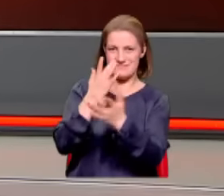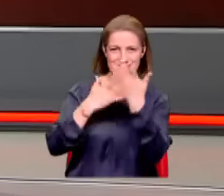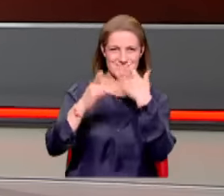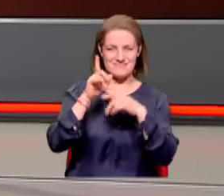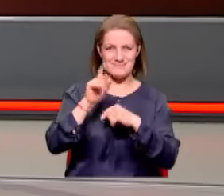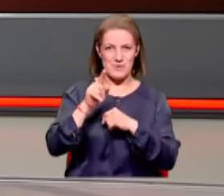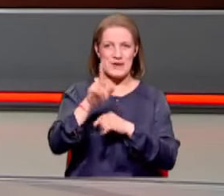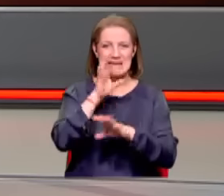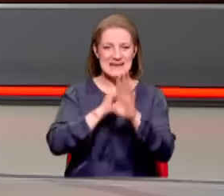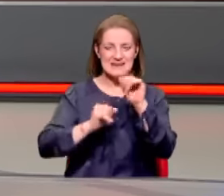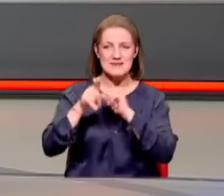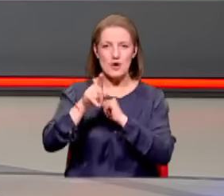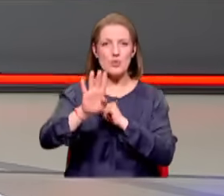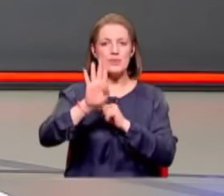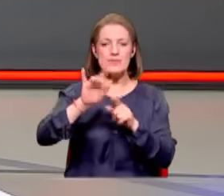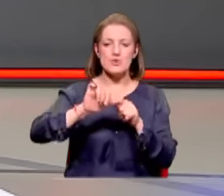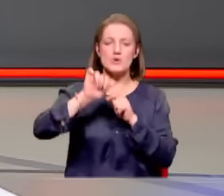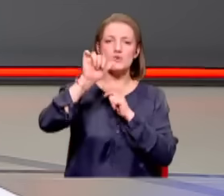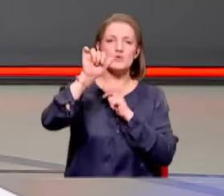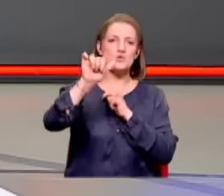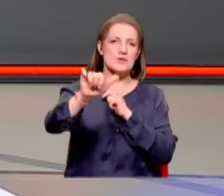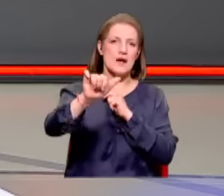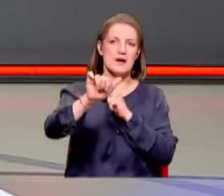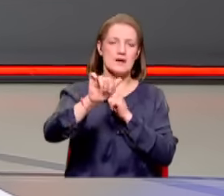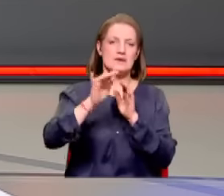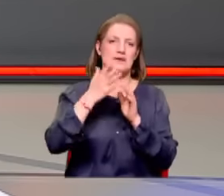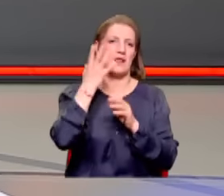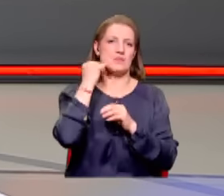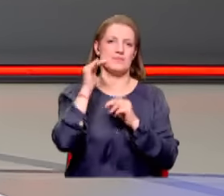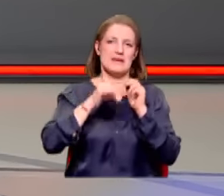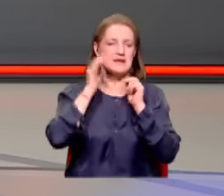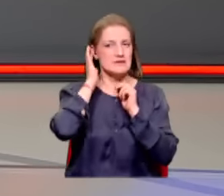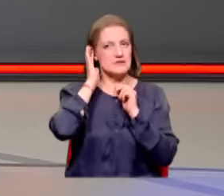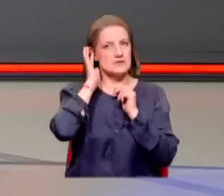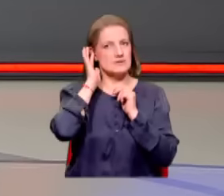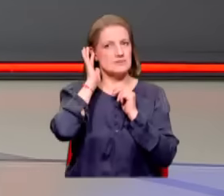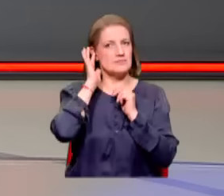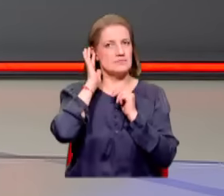o demokrasinin uzağına düşmek, demokrasiden uzaklaşmak anlamına gelir.